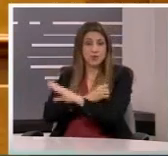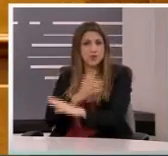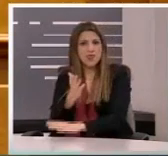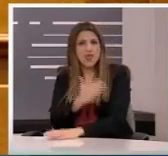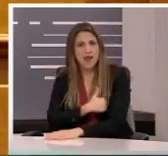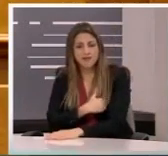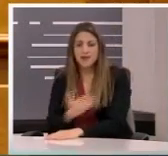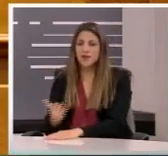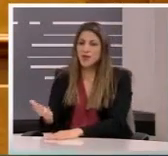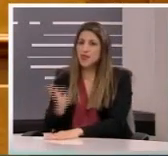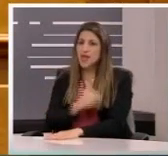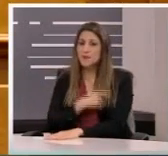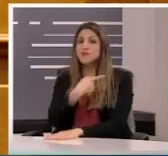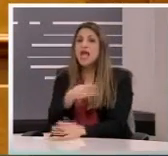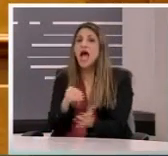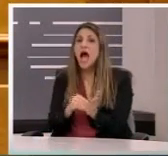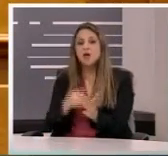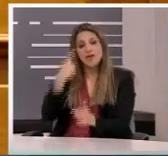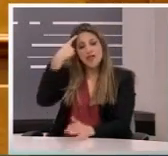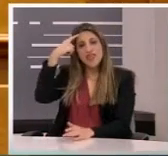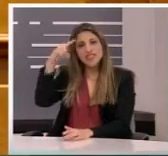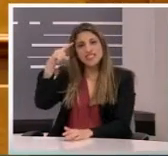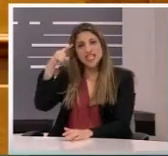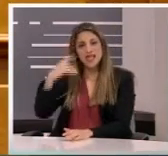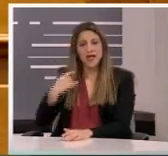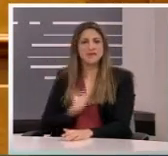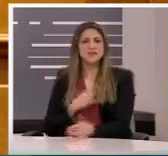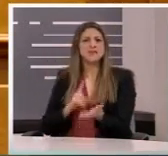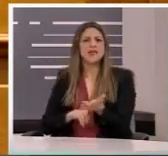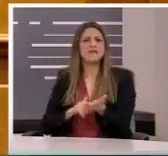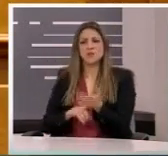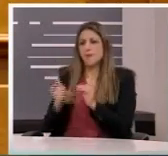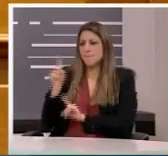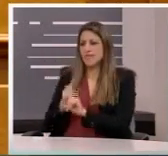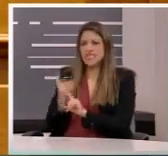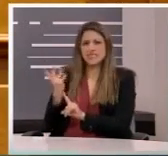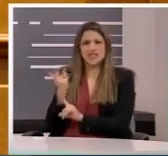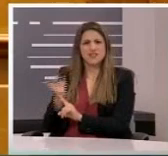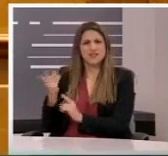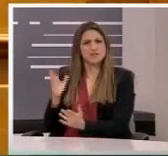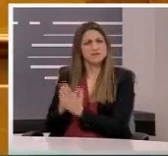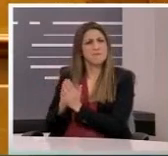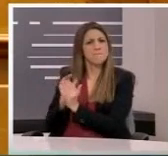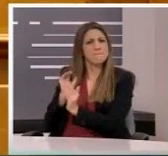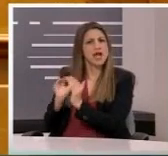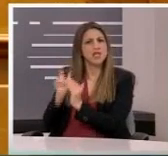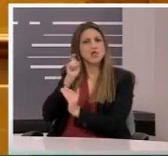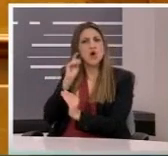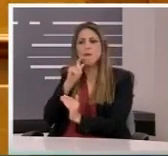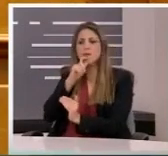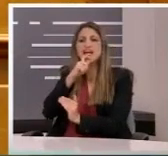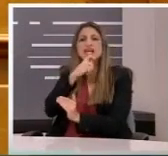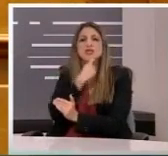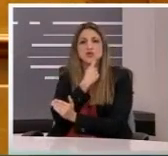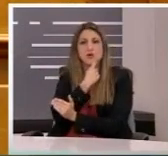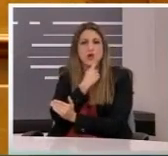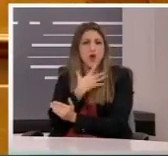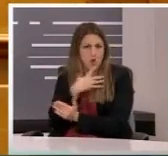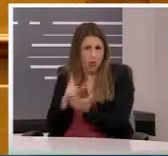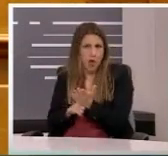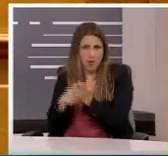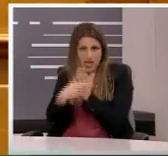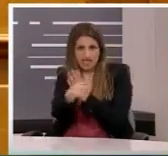Και επίσης, δεν ξέρετε ότι η αποκάλυψη της ταυτότητας των προστατευόμενων μαρτύρων, σύμφωνα με τον νόμο που, επαναλαμβάνω, εσείς οι ίδιοι έχετε